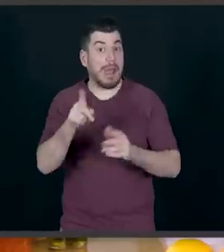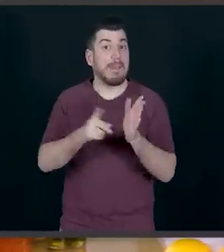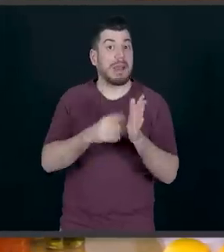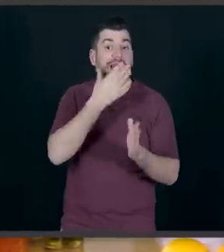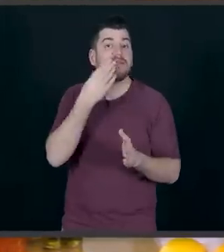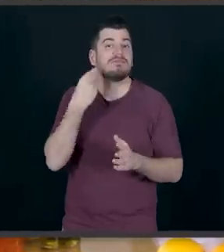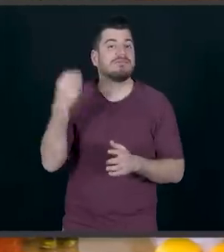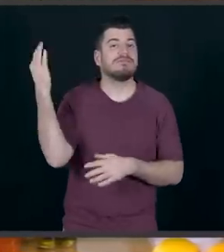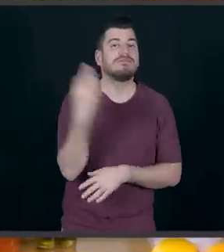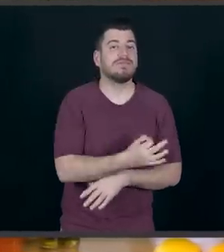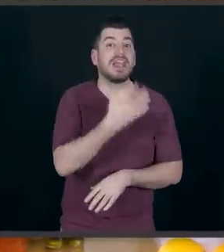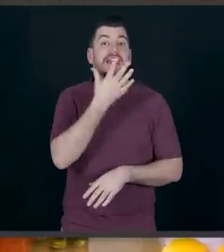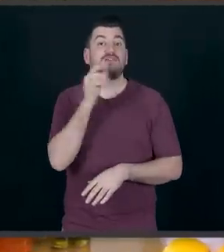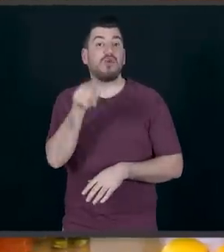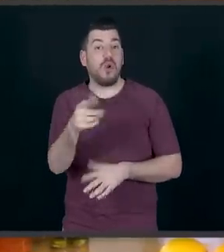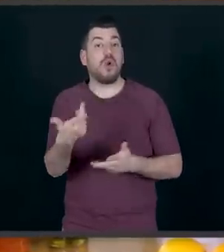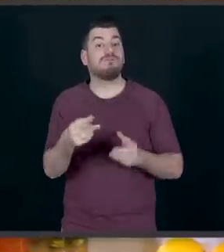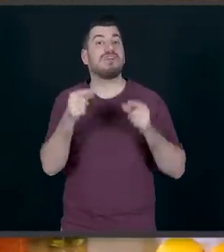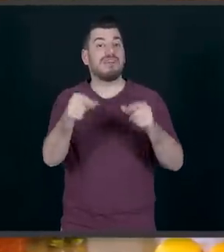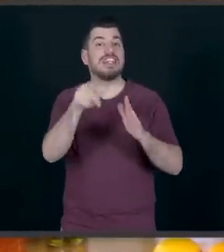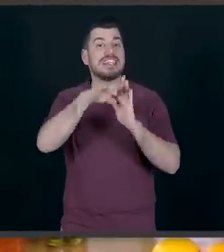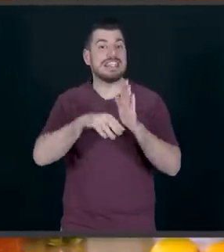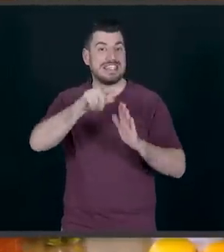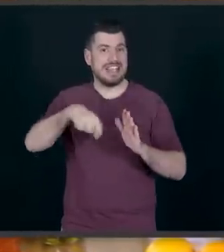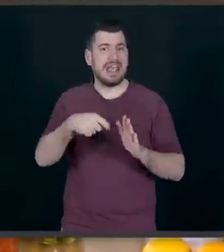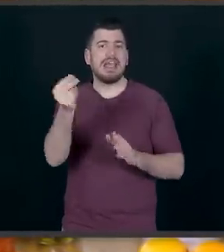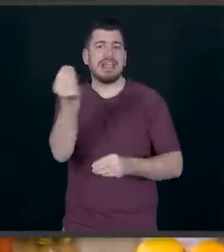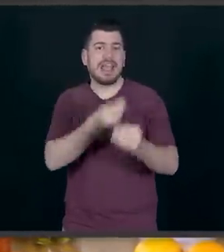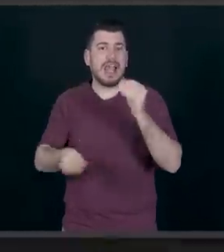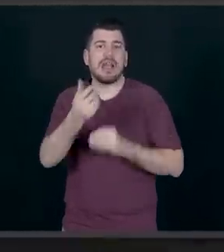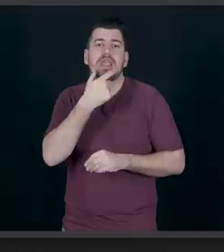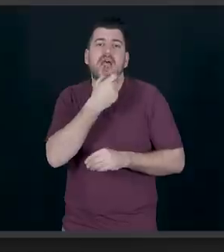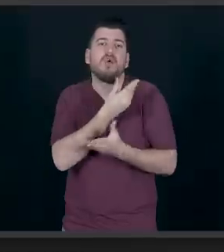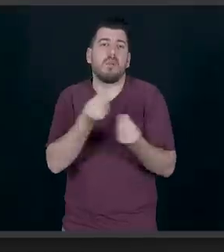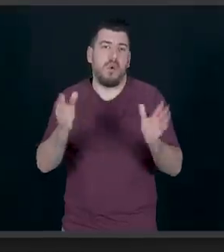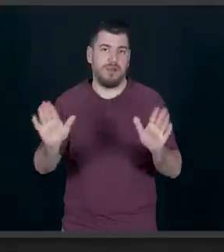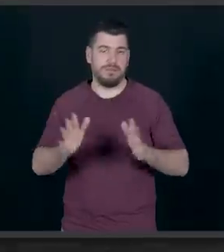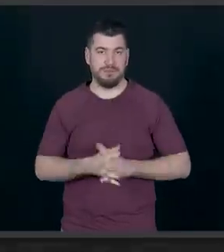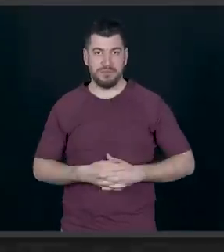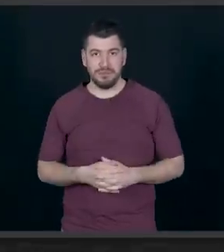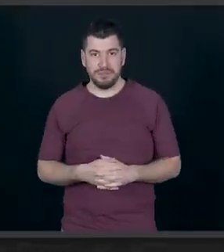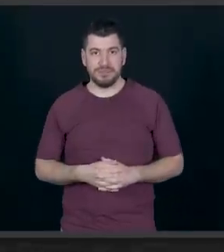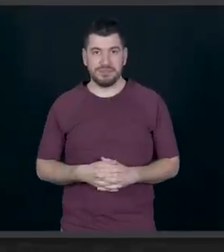γευστική. Γι' αυτό το λόγο σας δίνω αυτή τη συνταγή που είναι η καλύτερη και η πιο εύκολη που υπάρχει. Ξεκινάμε κατευθείαν.